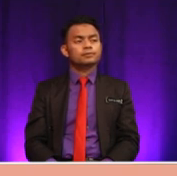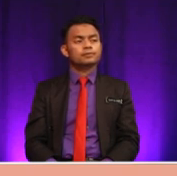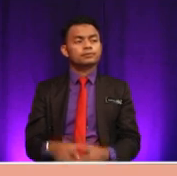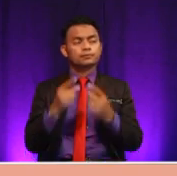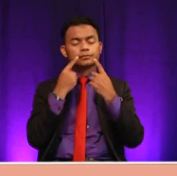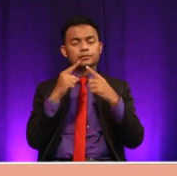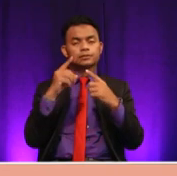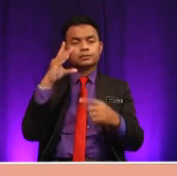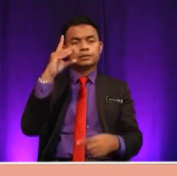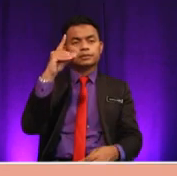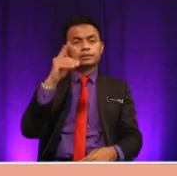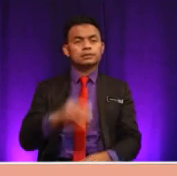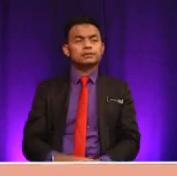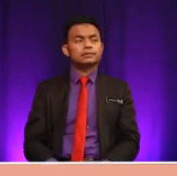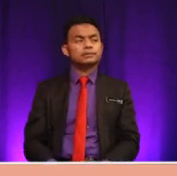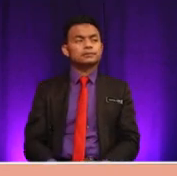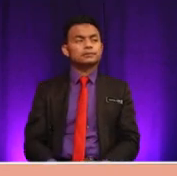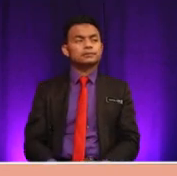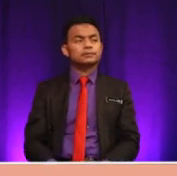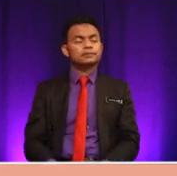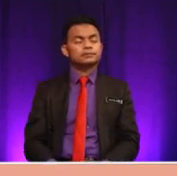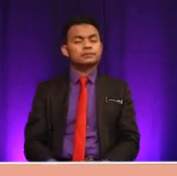di bagi skip